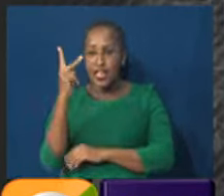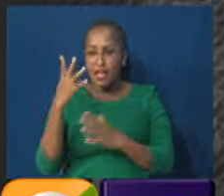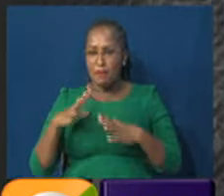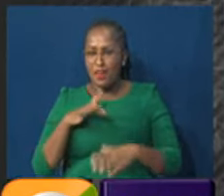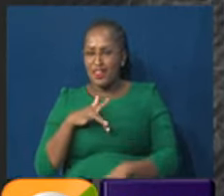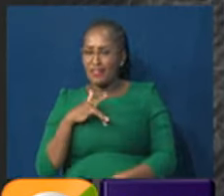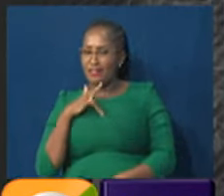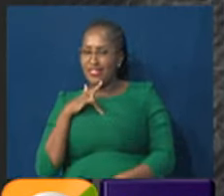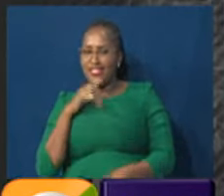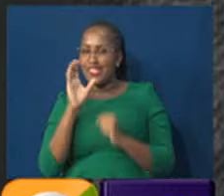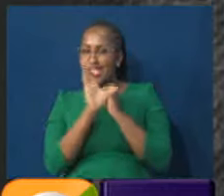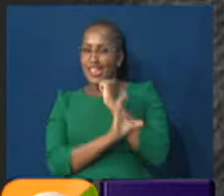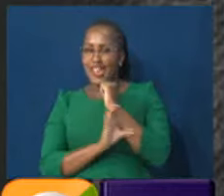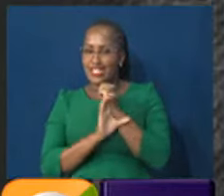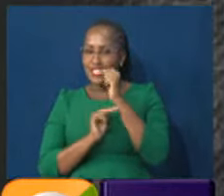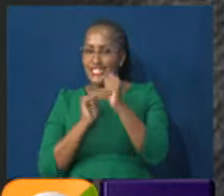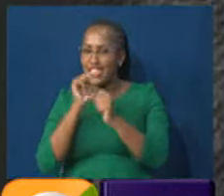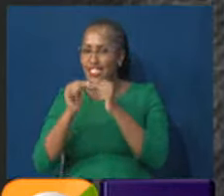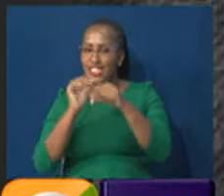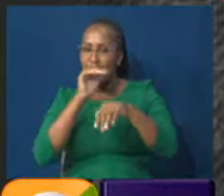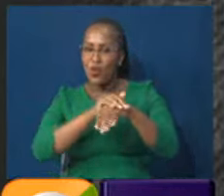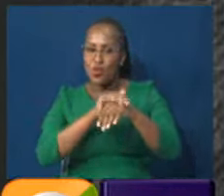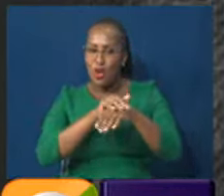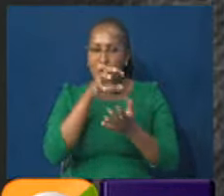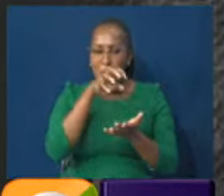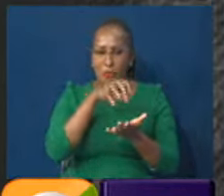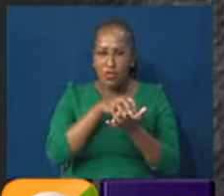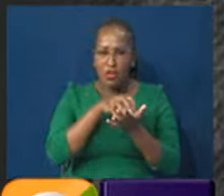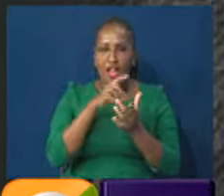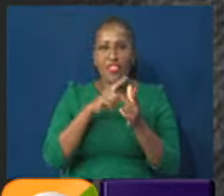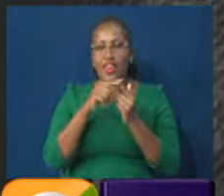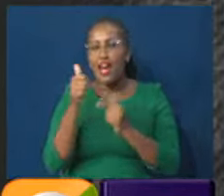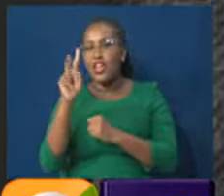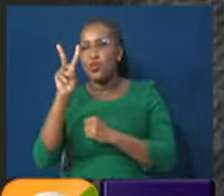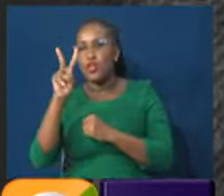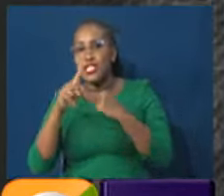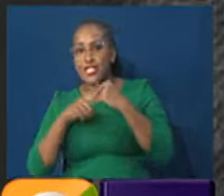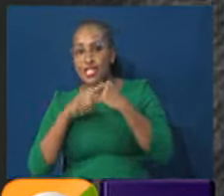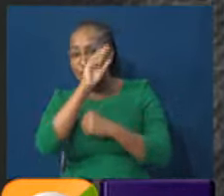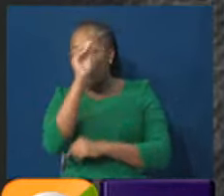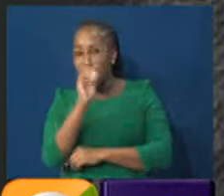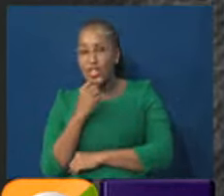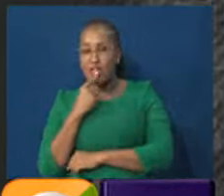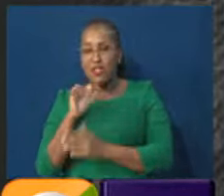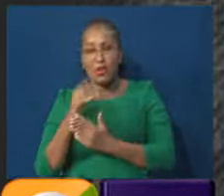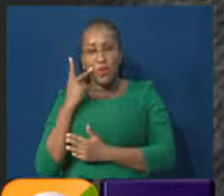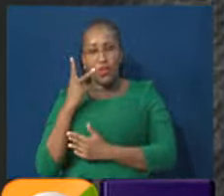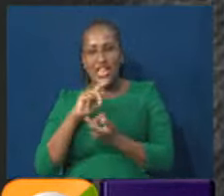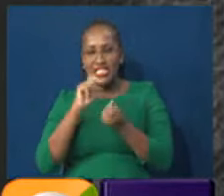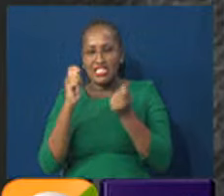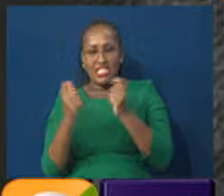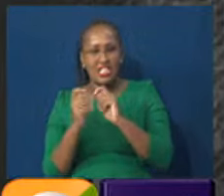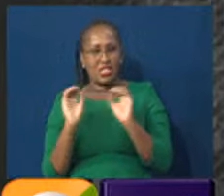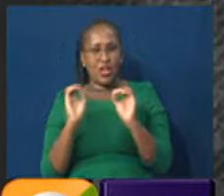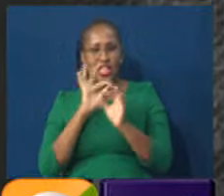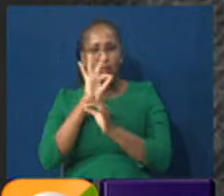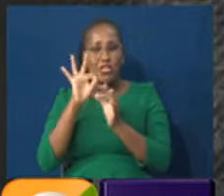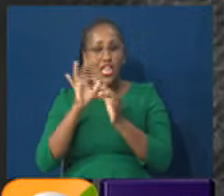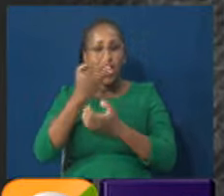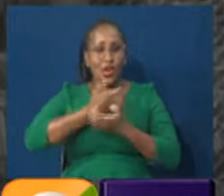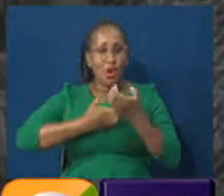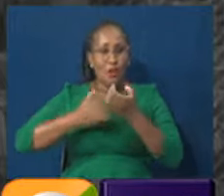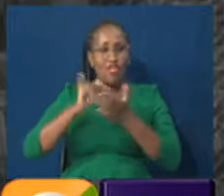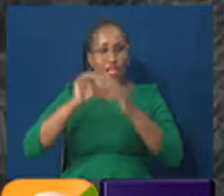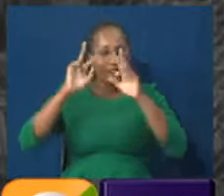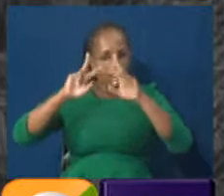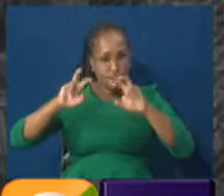wakihisi kwamba taifa linaelekea mahali pazuri, huku asilimia 26 wakisema kwamba hawaoni mabadiliko yoyote hasa kiuchumi. Utafiti huu